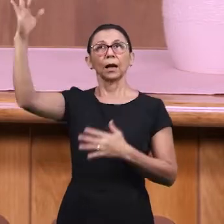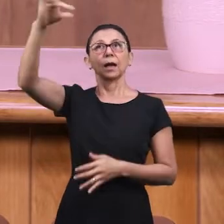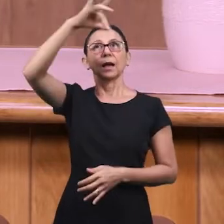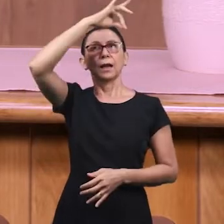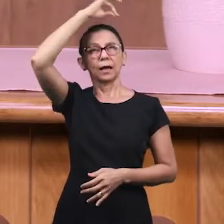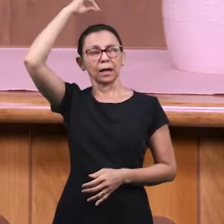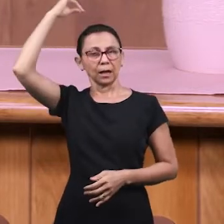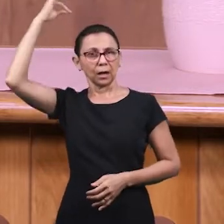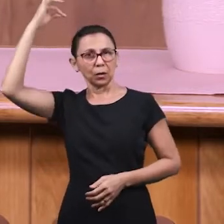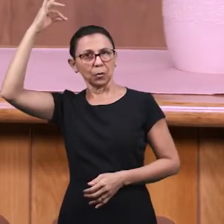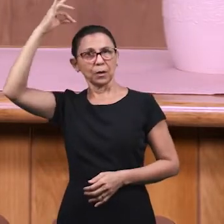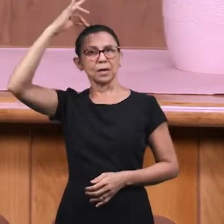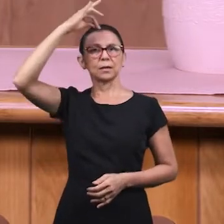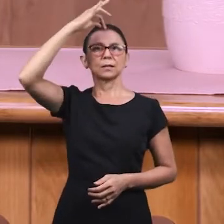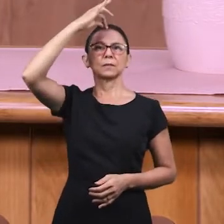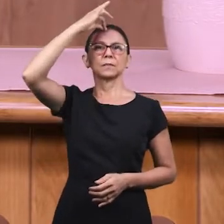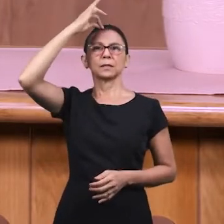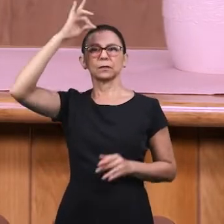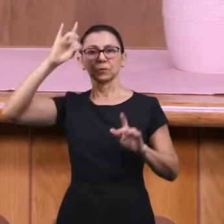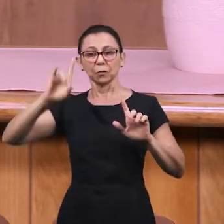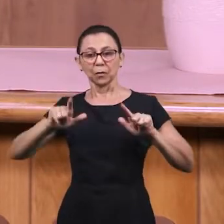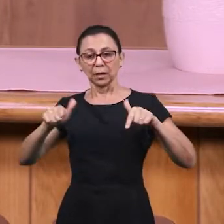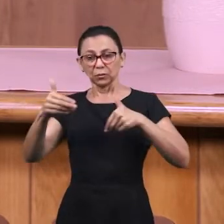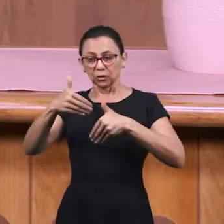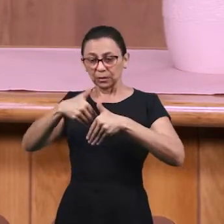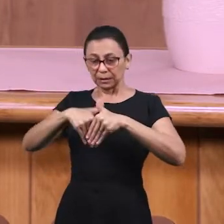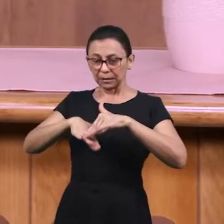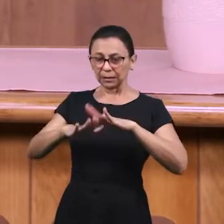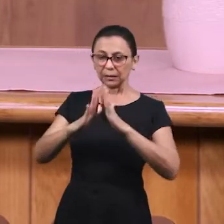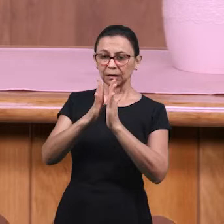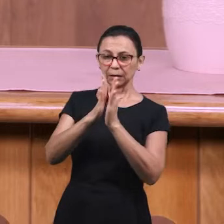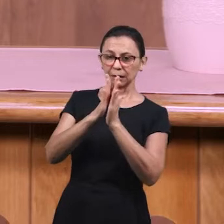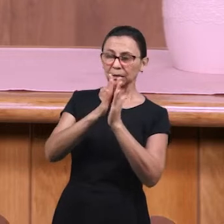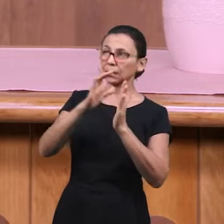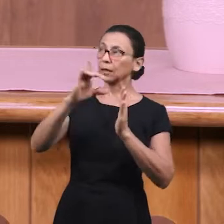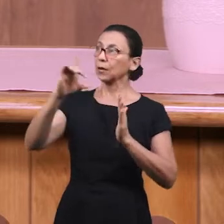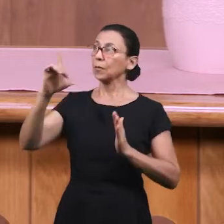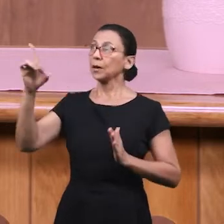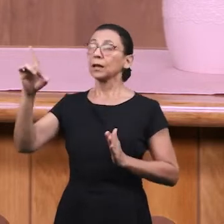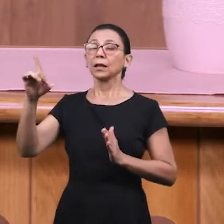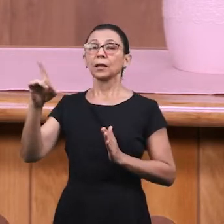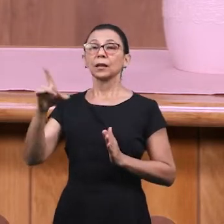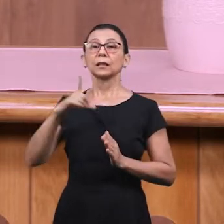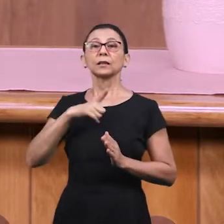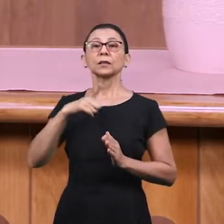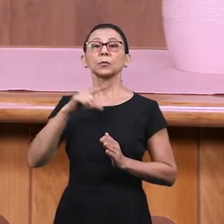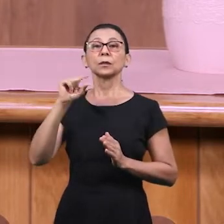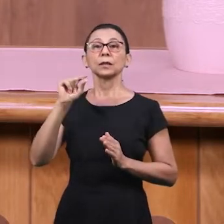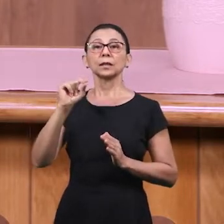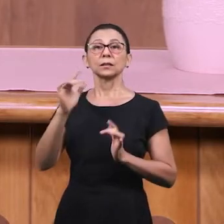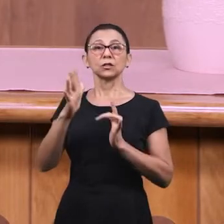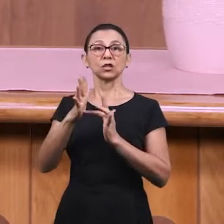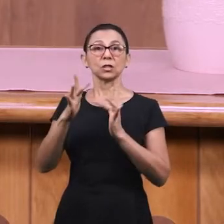Когда Дух Святой действует в Слове, что у тебя есть? Открытый